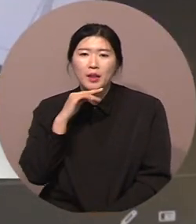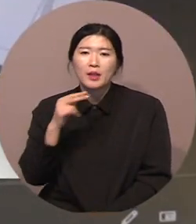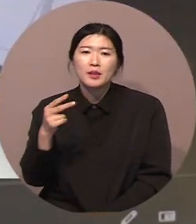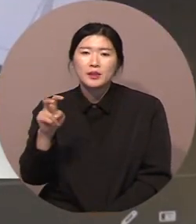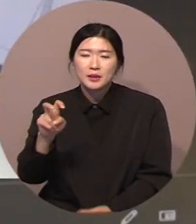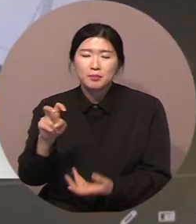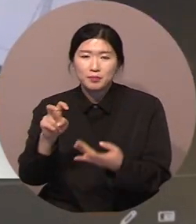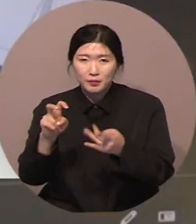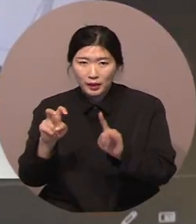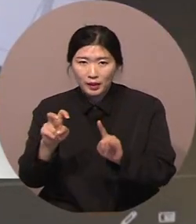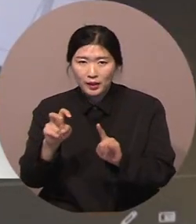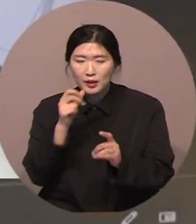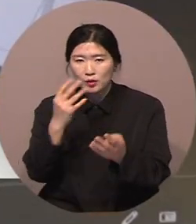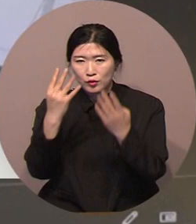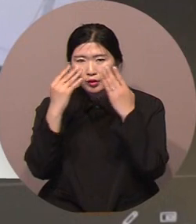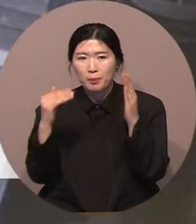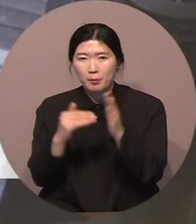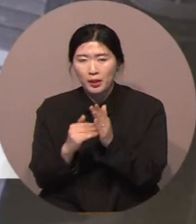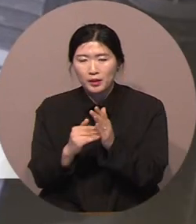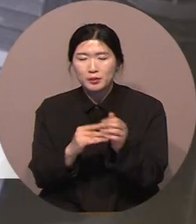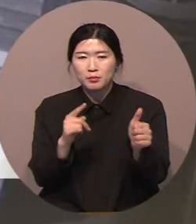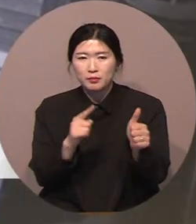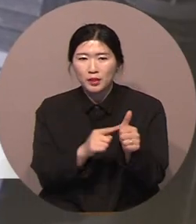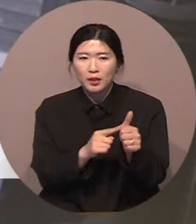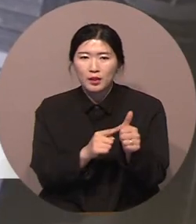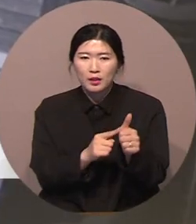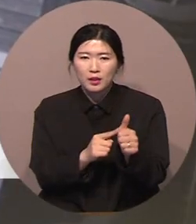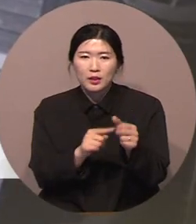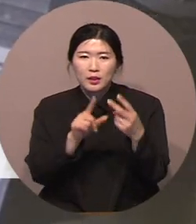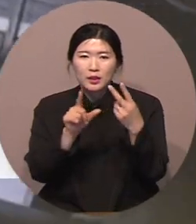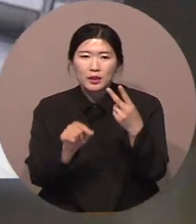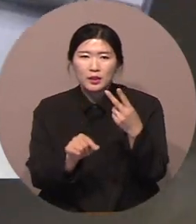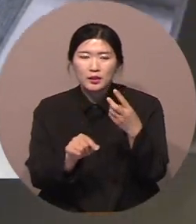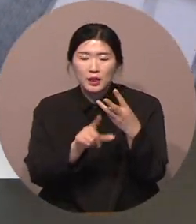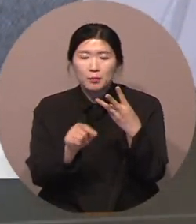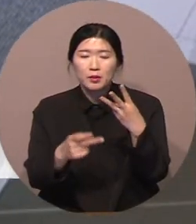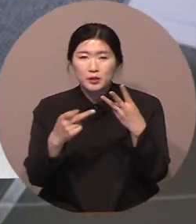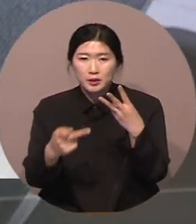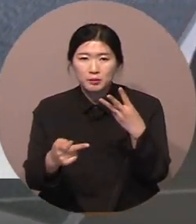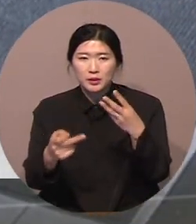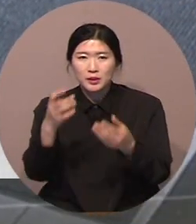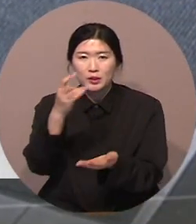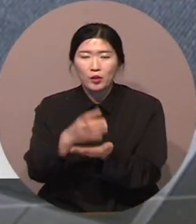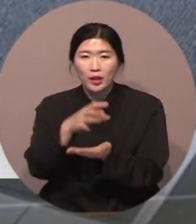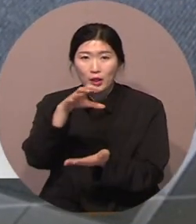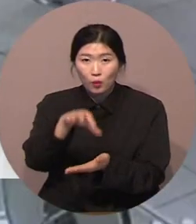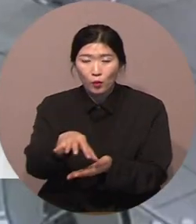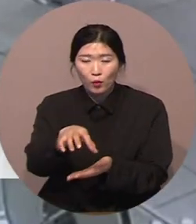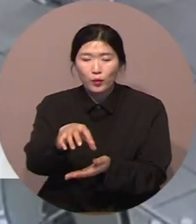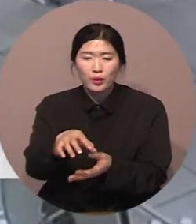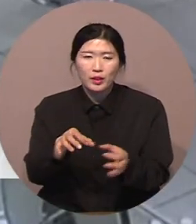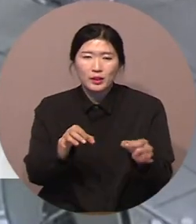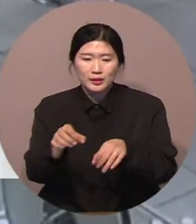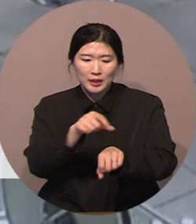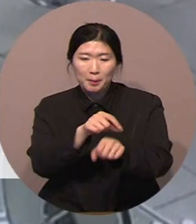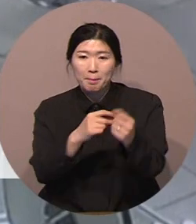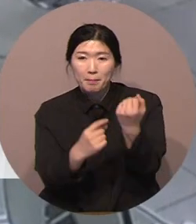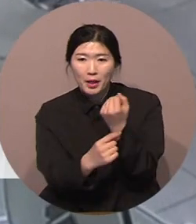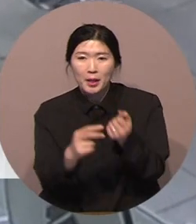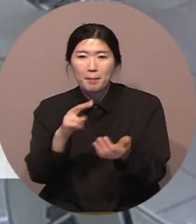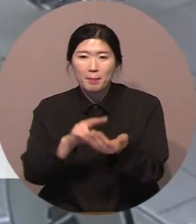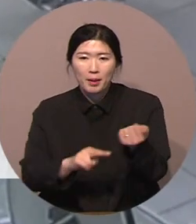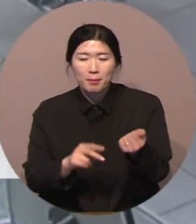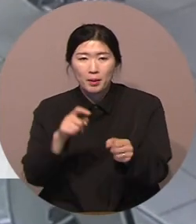남성을 구속했습니다이 남성은 지난 달 12일 천안에 있는 한 금은방을 찾아 순금 팔지를